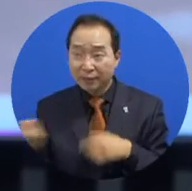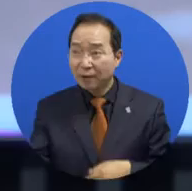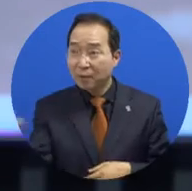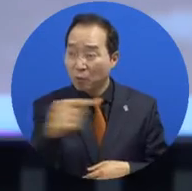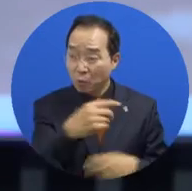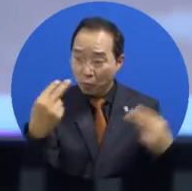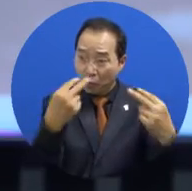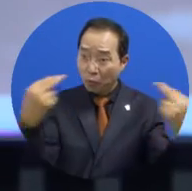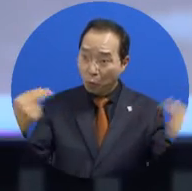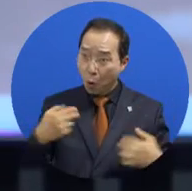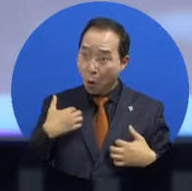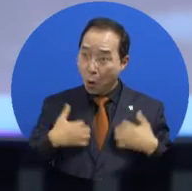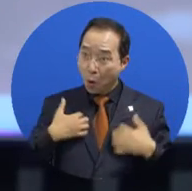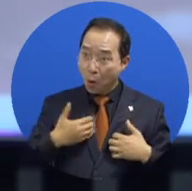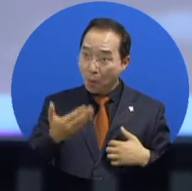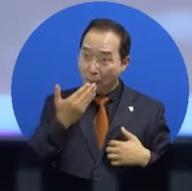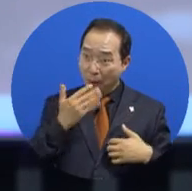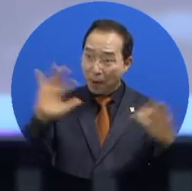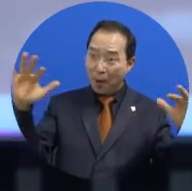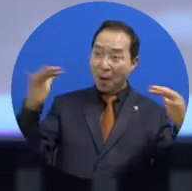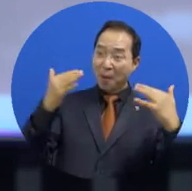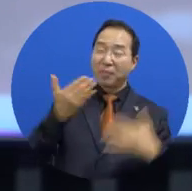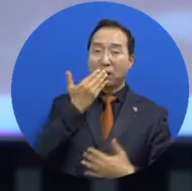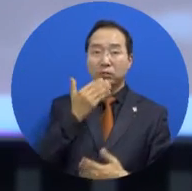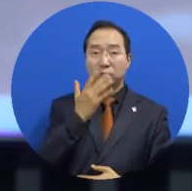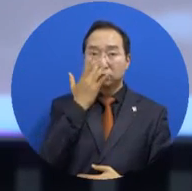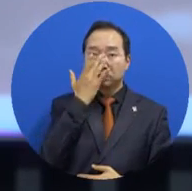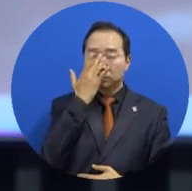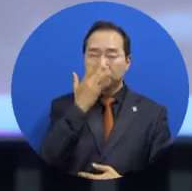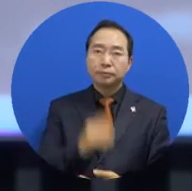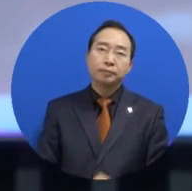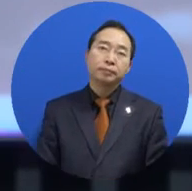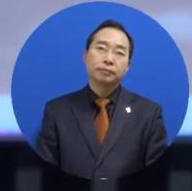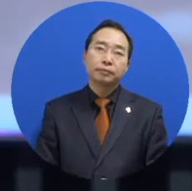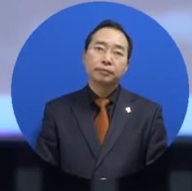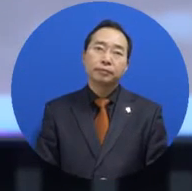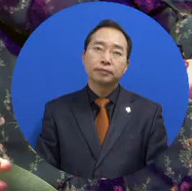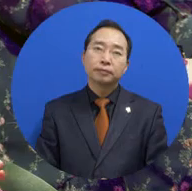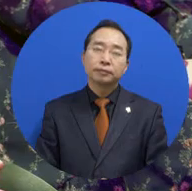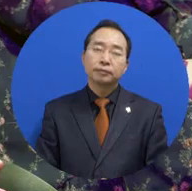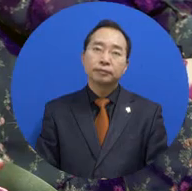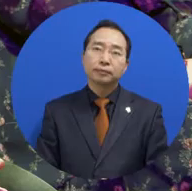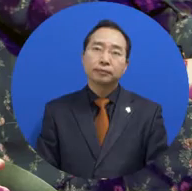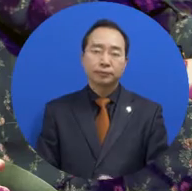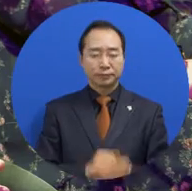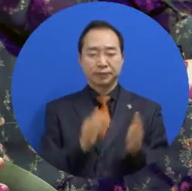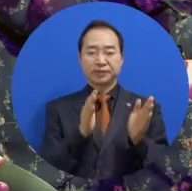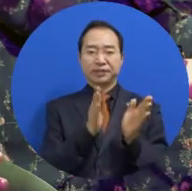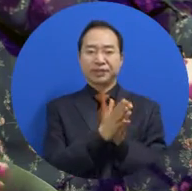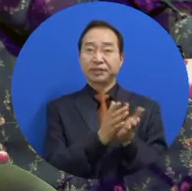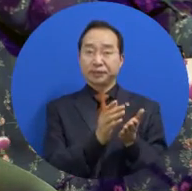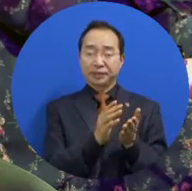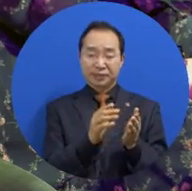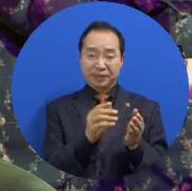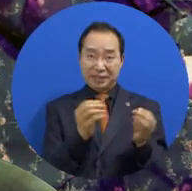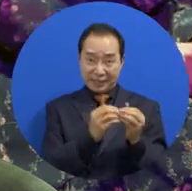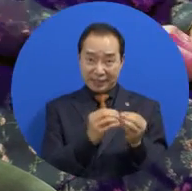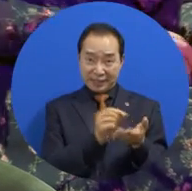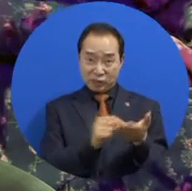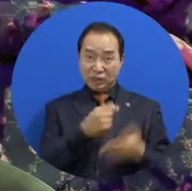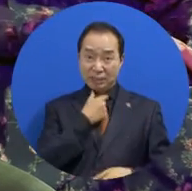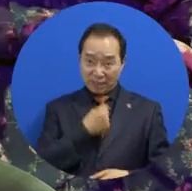새롭고 재미있는 언어네, 이럴 때 사람들이 귀를 기울입니다. 글을